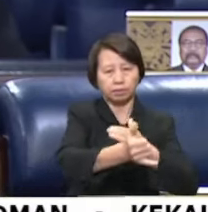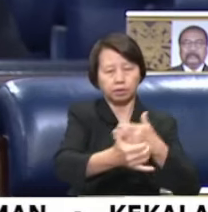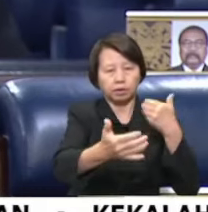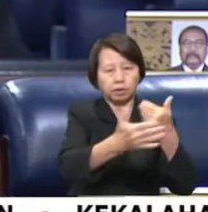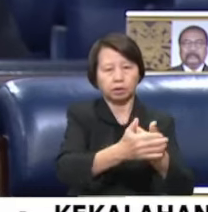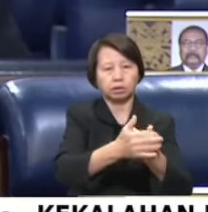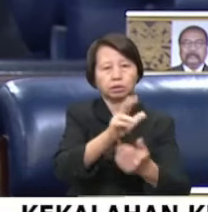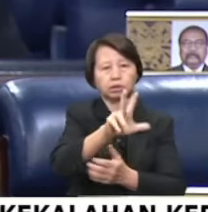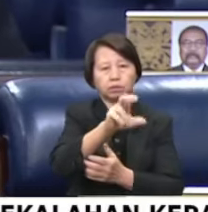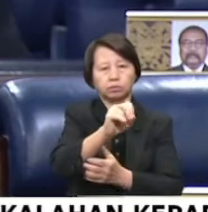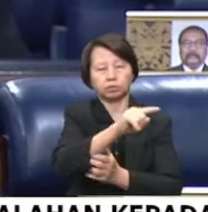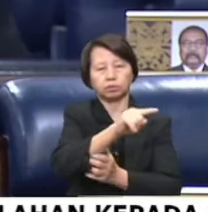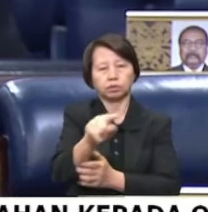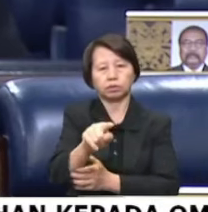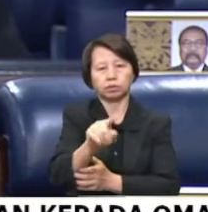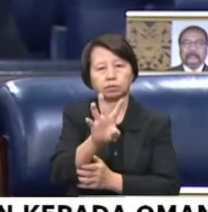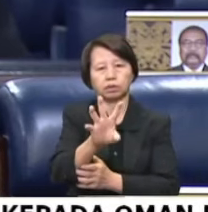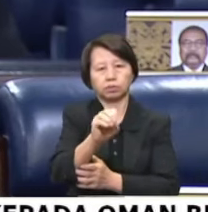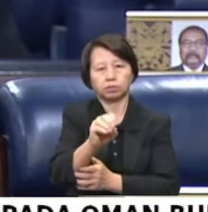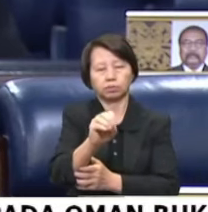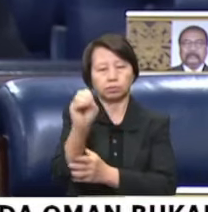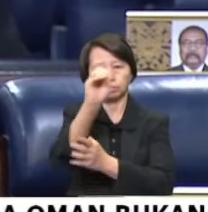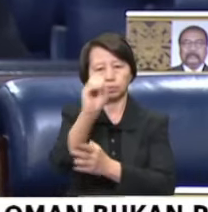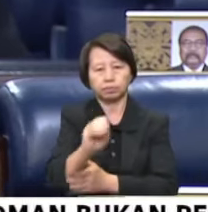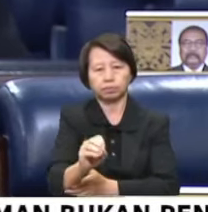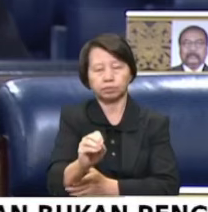sehingga 30 hingga 40%.